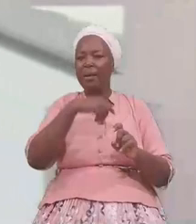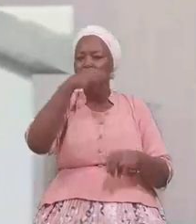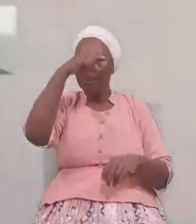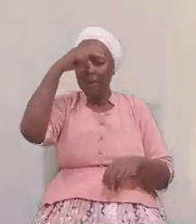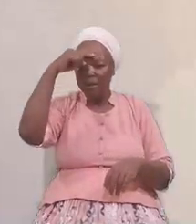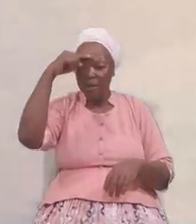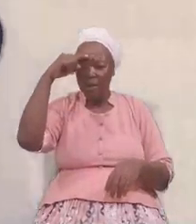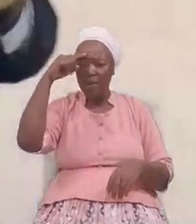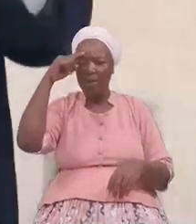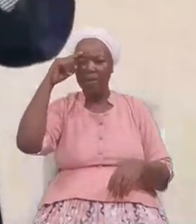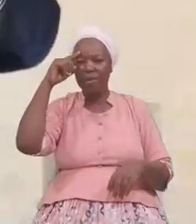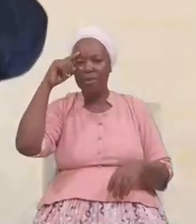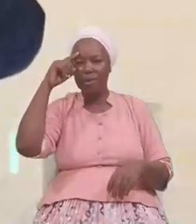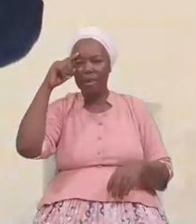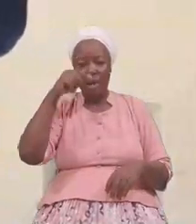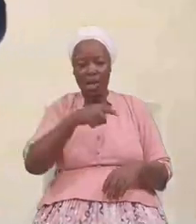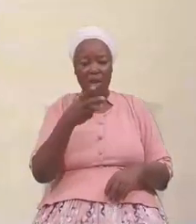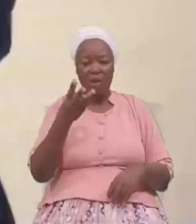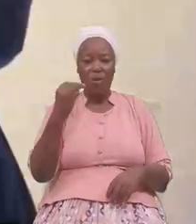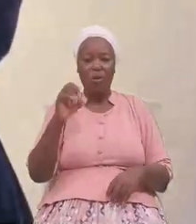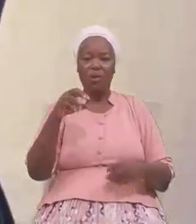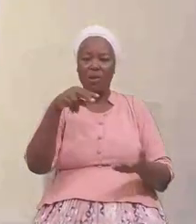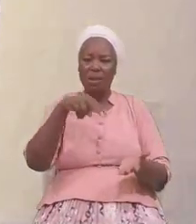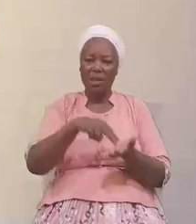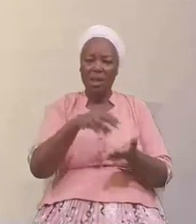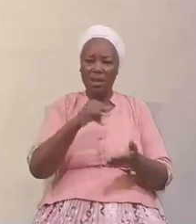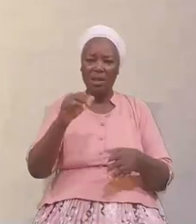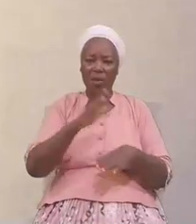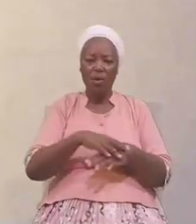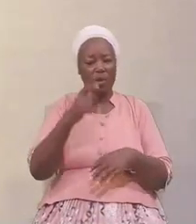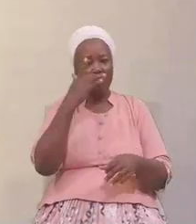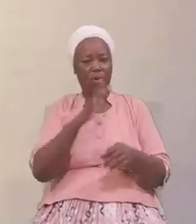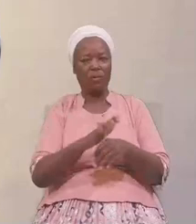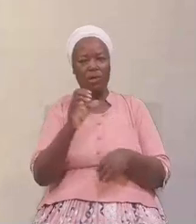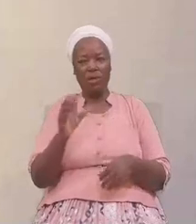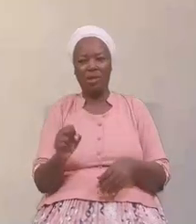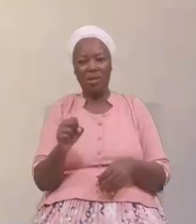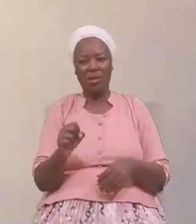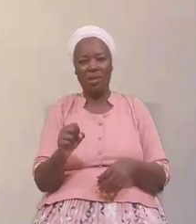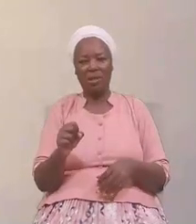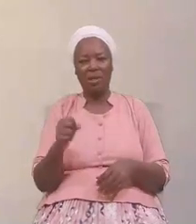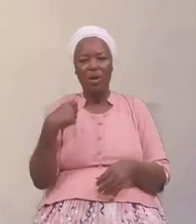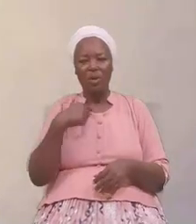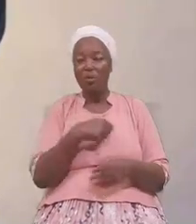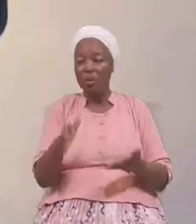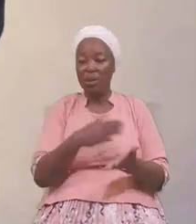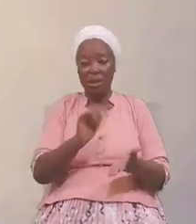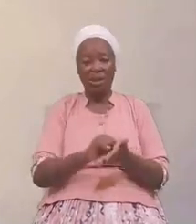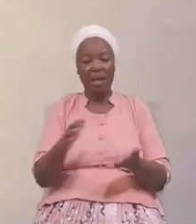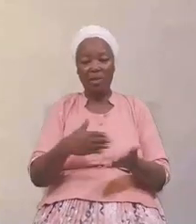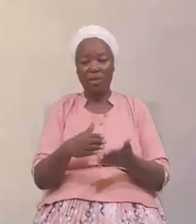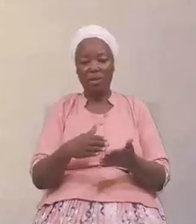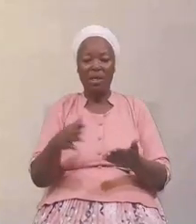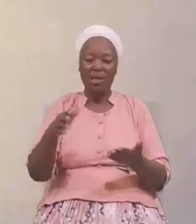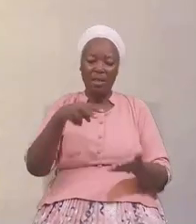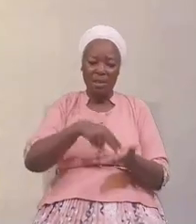Parce qu'il était debout sur les promesses. Nous chantons ce chant. Comptant,